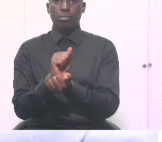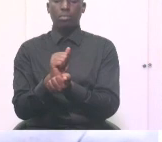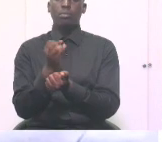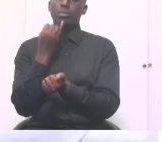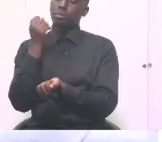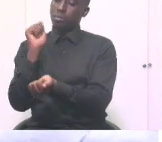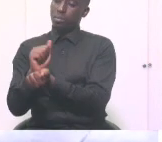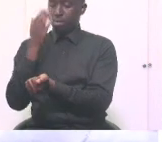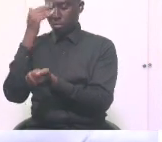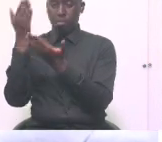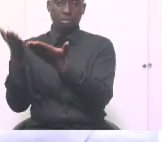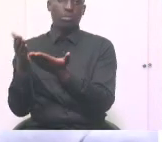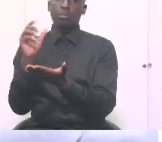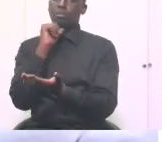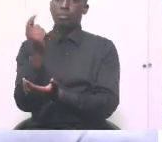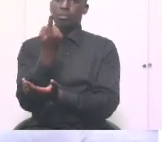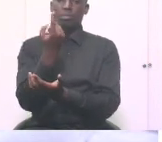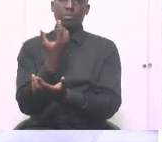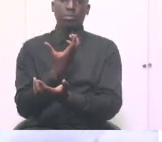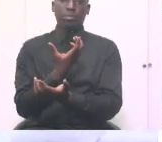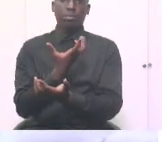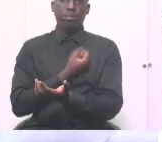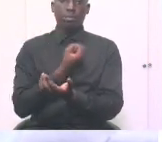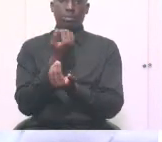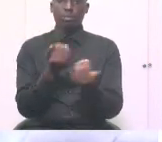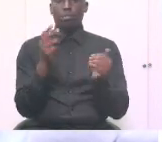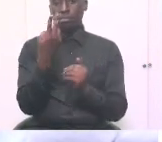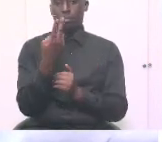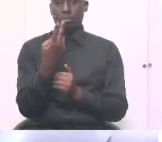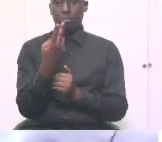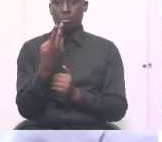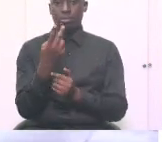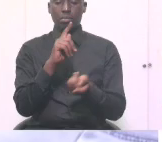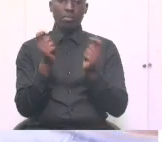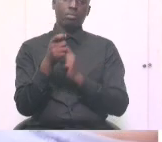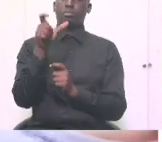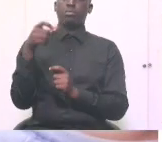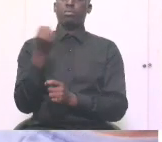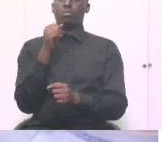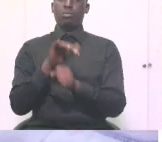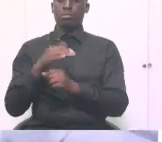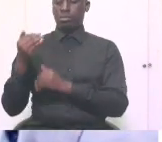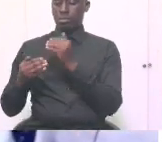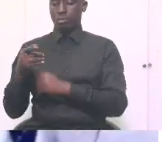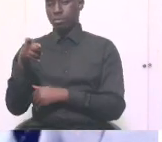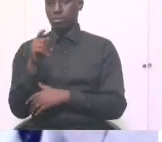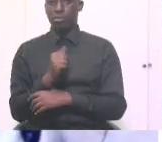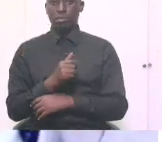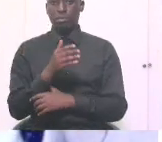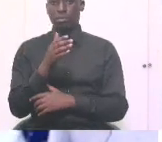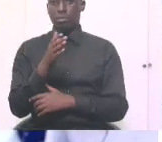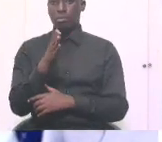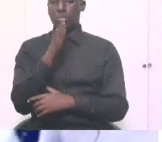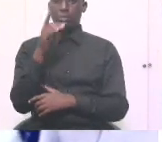arahanwe kuko araho ngaho ngo si wewe nyina maze gufata ngabana babiri ngashigaje n'undumwe urumva yigize igihazi kandi ni umuturanye nyina yirwa